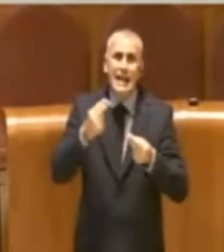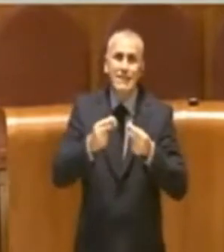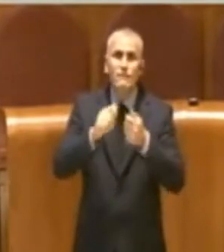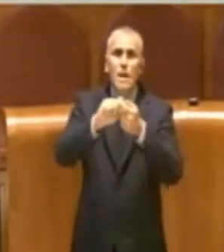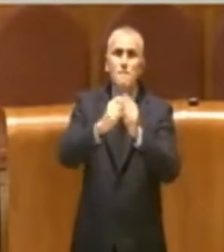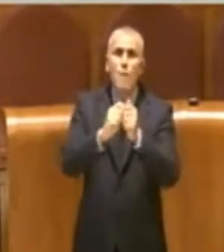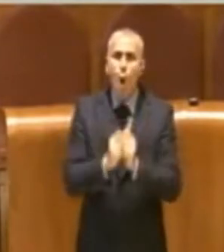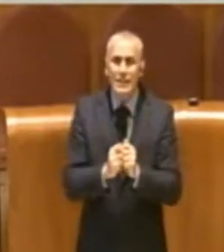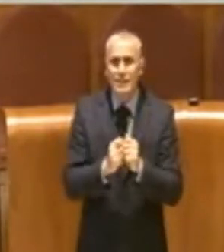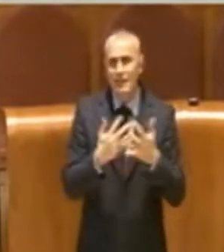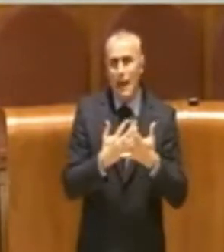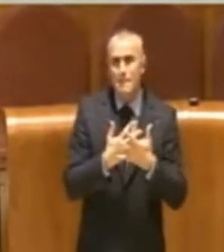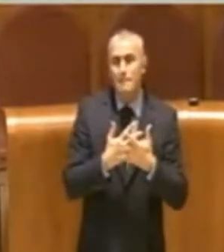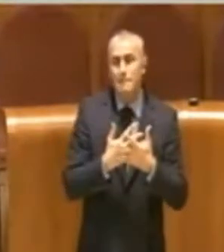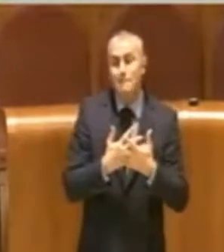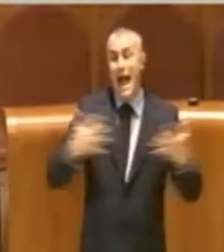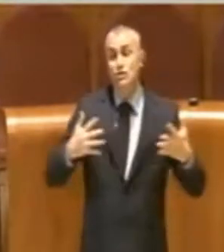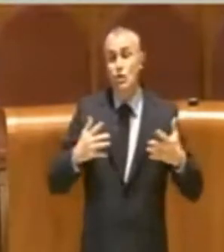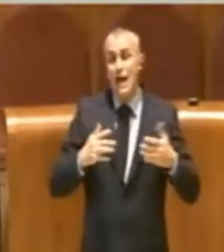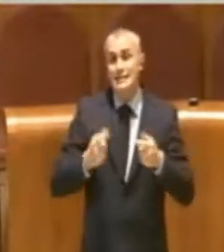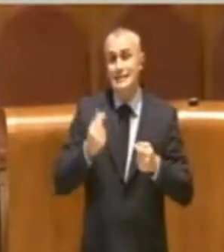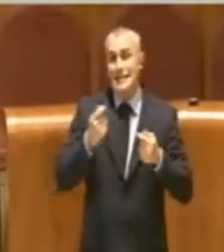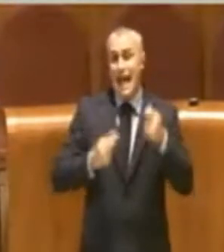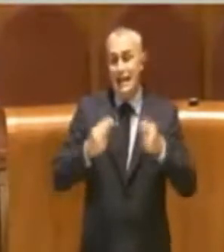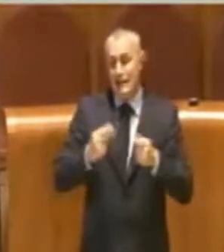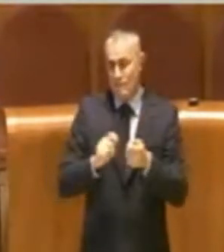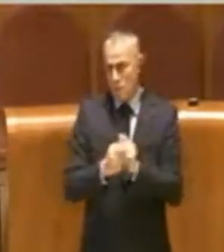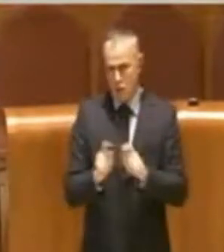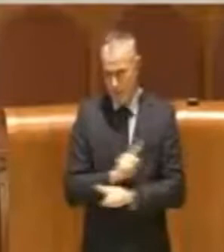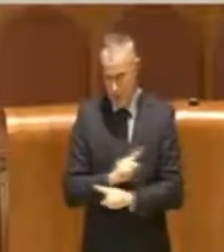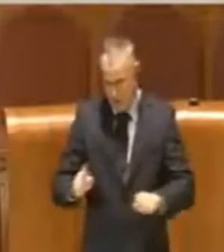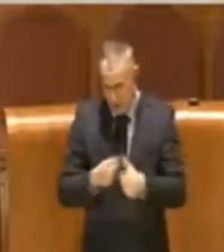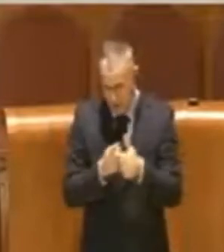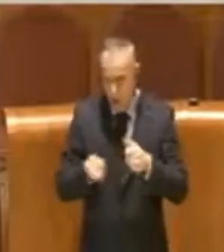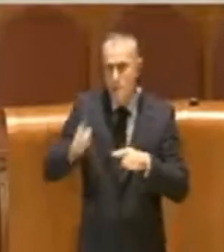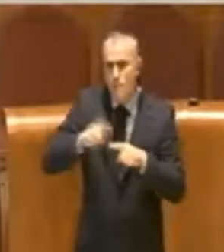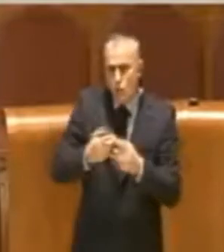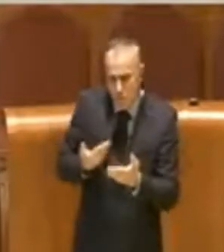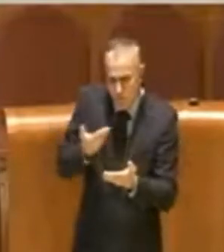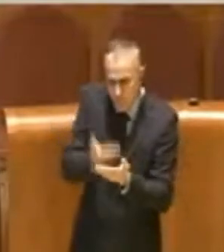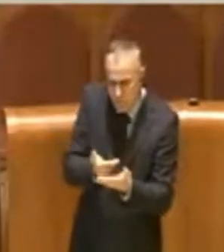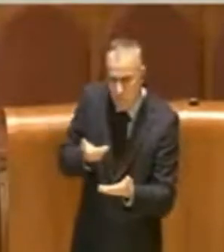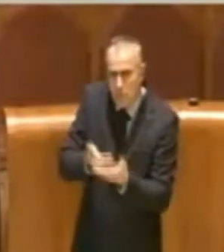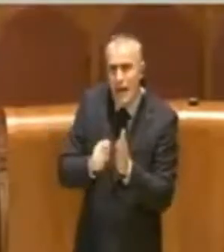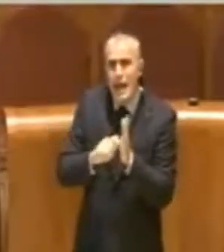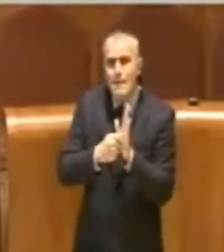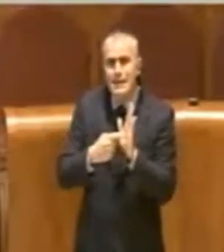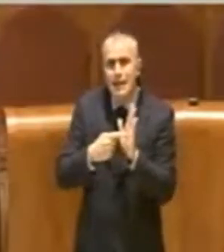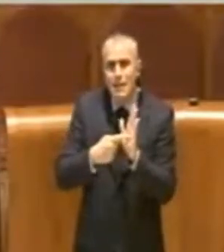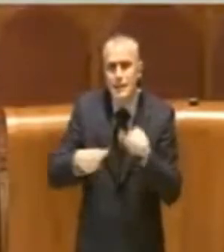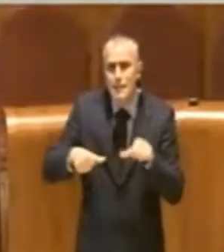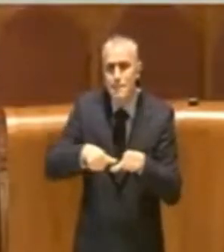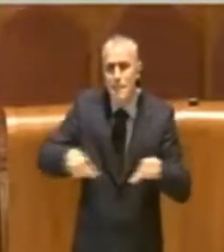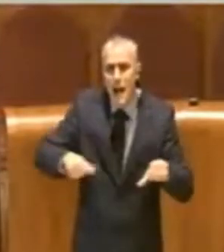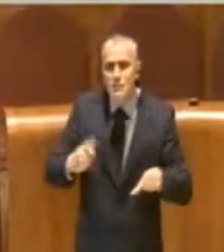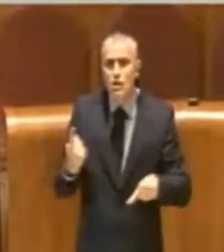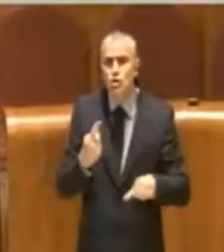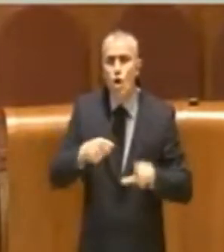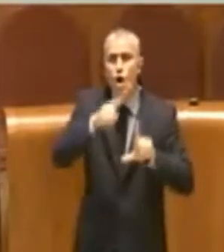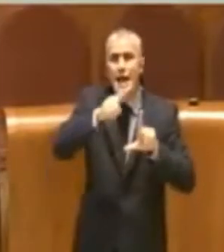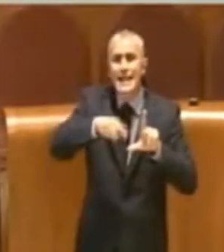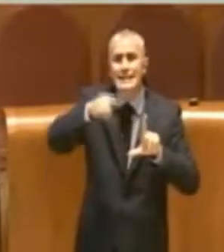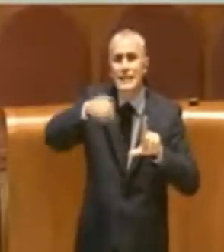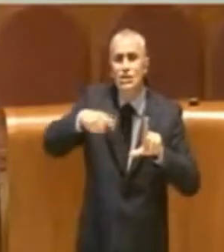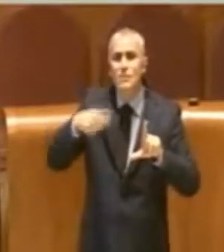modificano e vengono proposti degli adeguamenti che sono basati semplicemente da una parte sugli indici dei prezzi